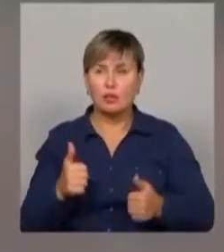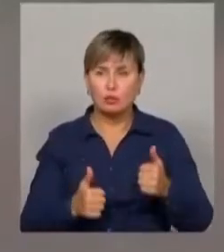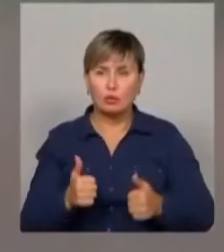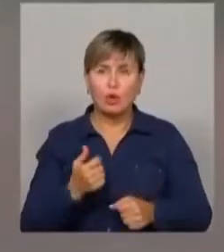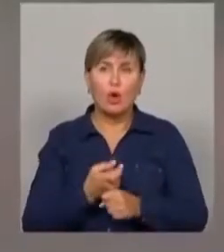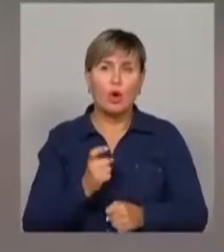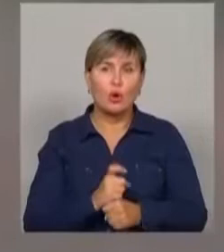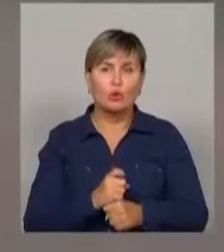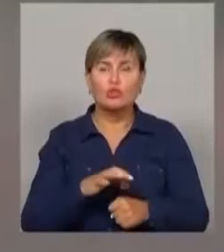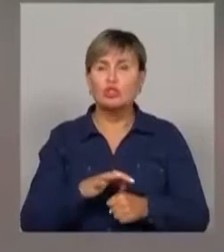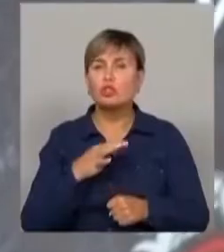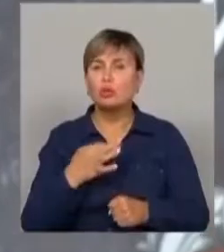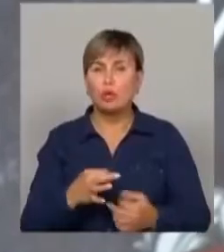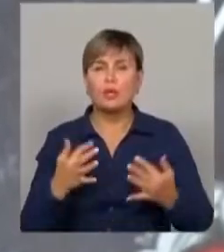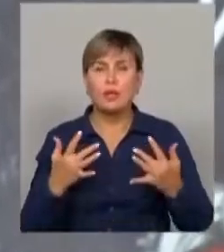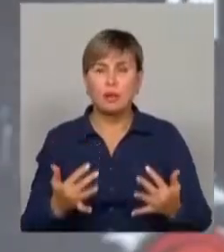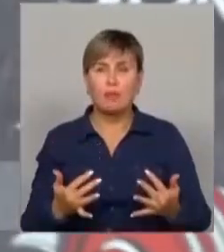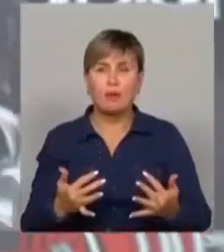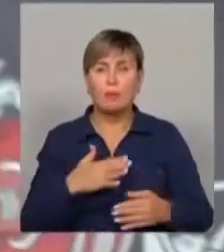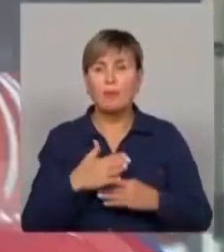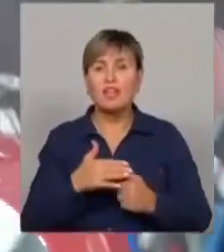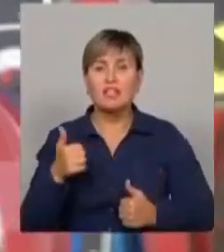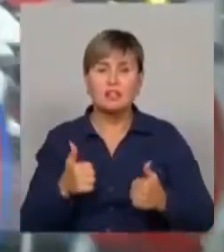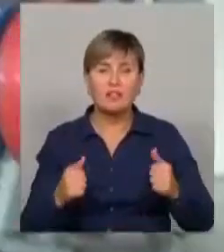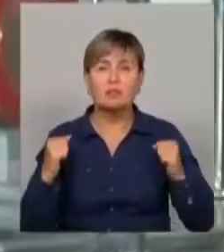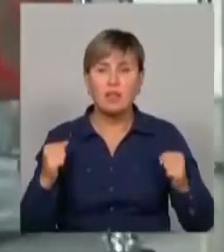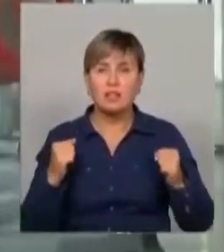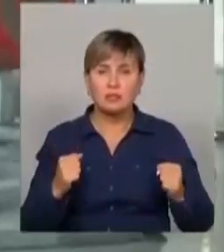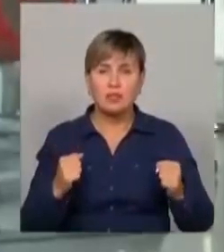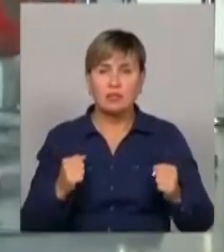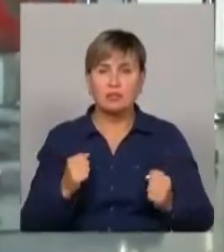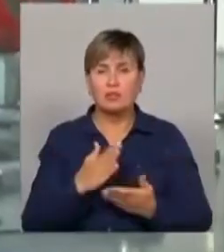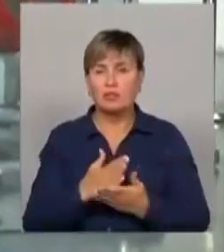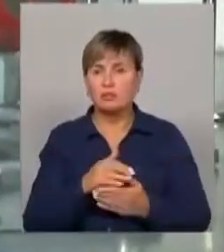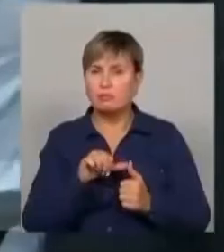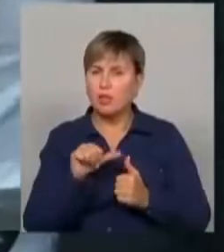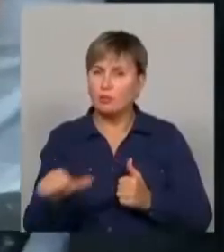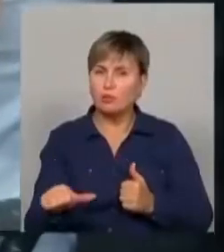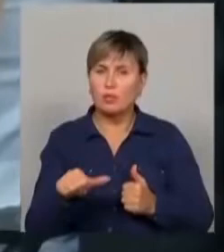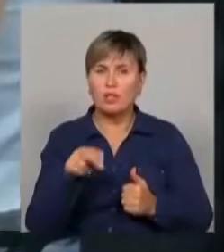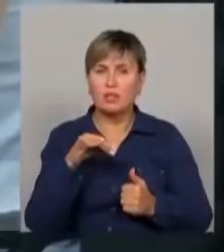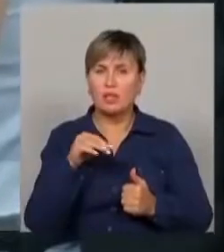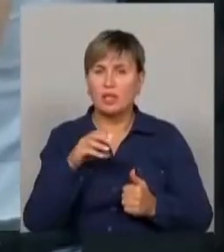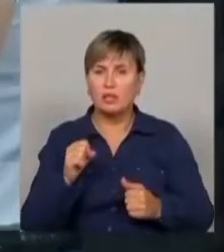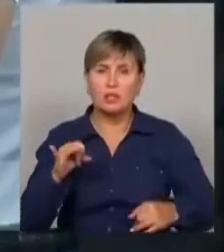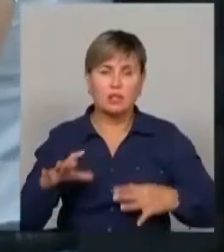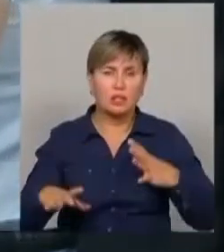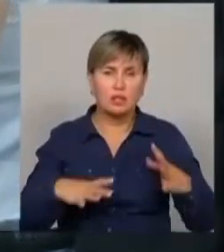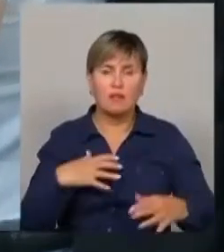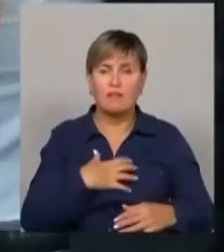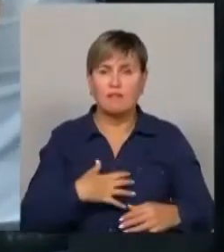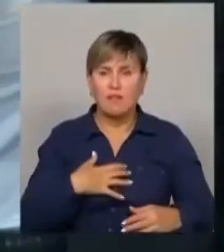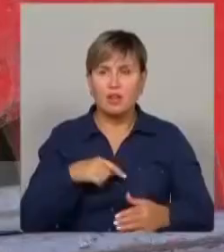очень жесточайшие требования. Перед соревнованиями спортсмены придерживаются особой диеты и упорно тренируются. Важно удержаться в своей